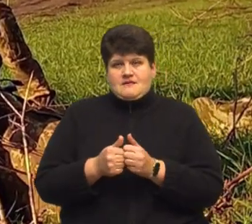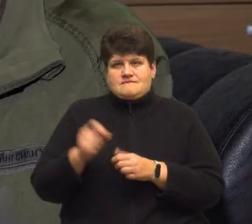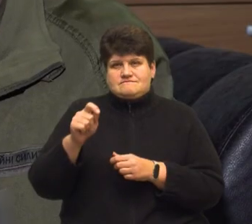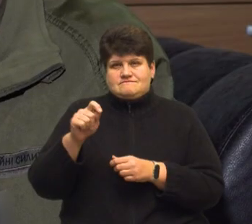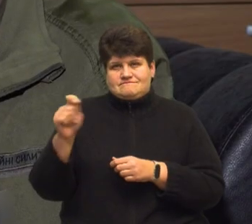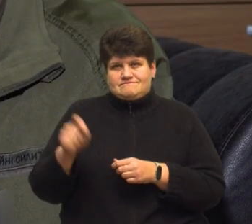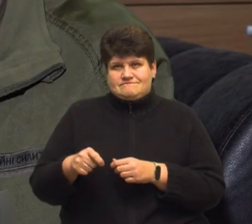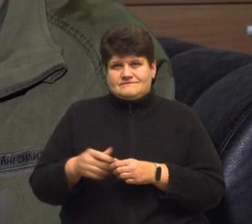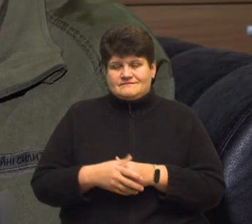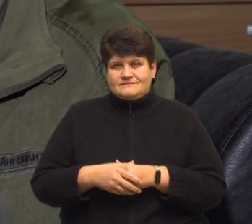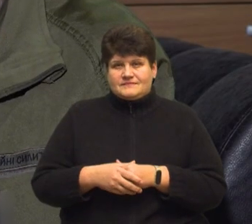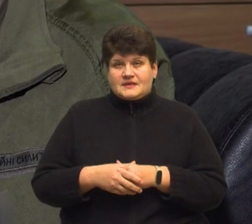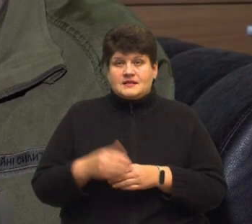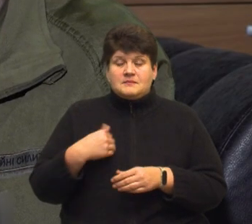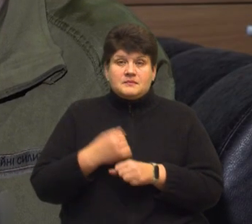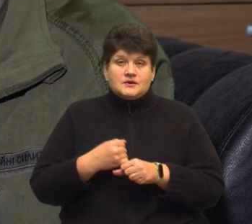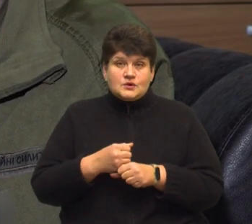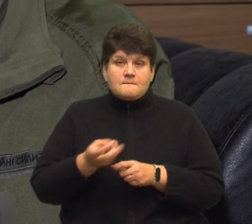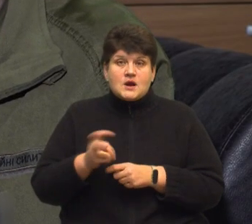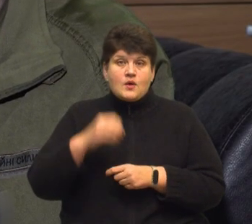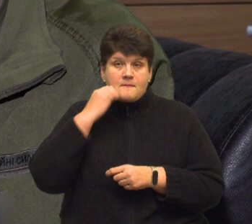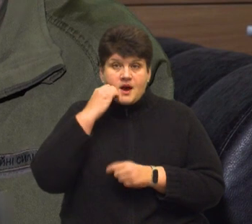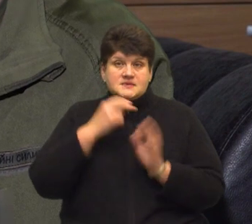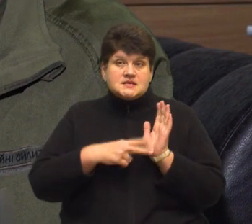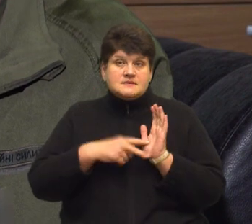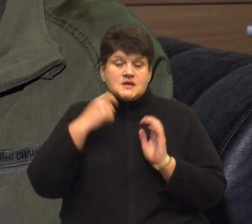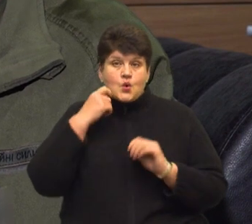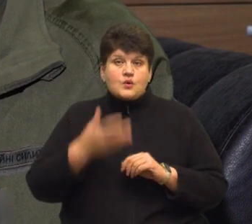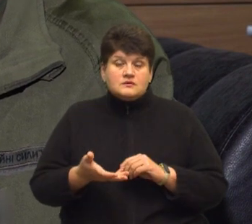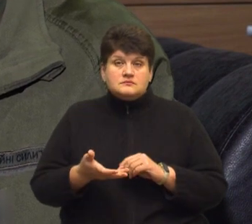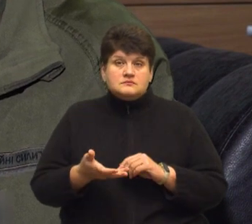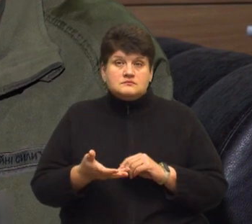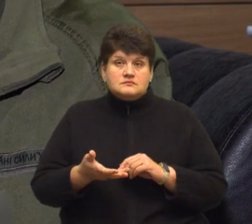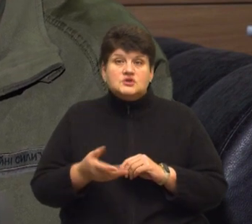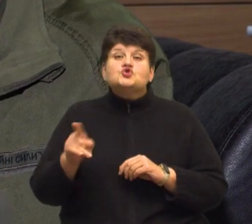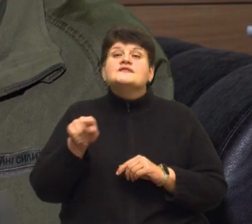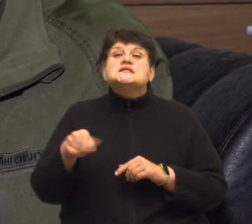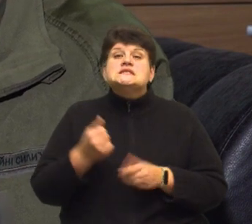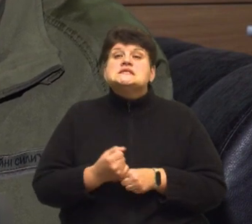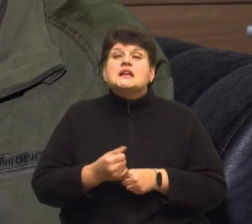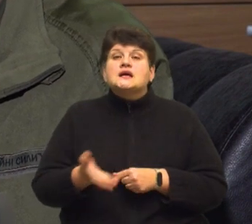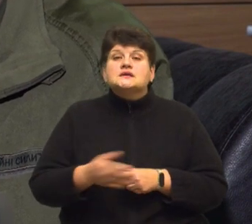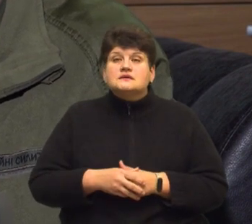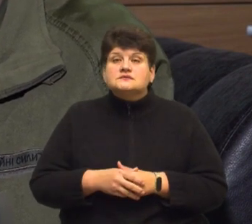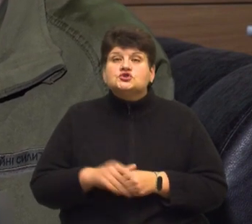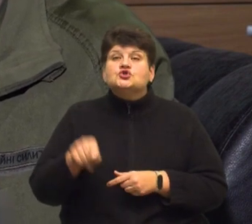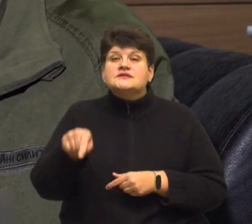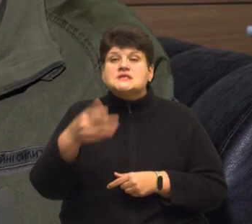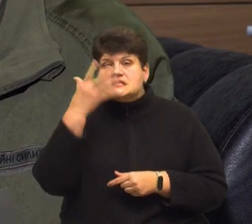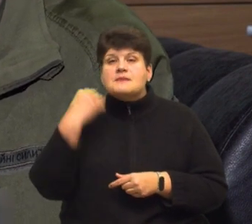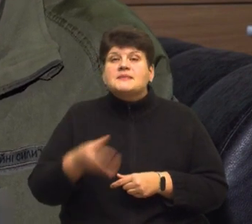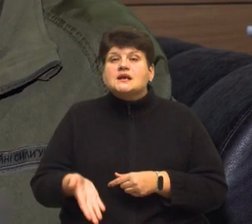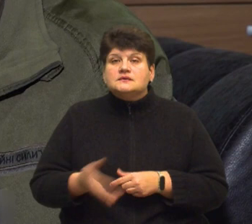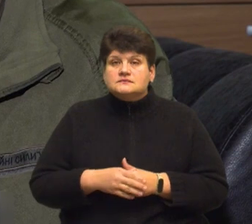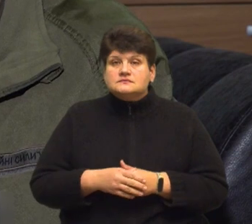Олег там де ми працювали приходить бабця років 70 каже що ви здесь делаете Що ви тут забули фактично то